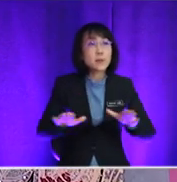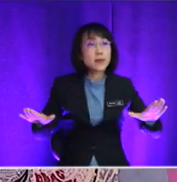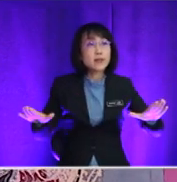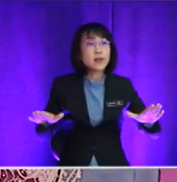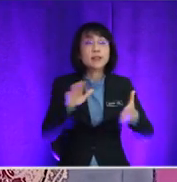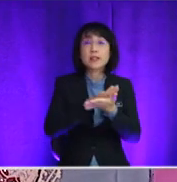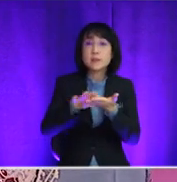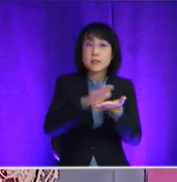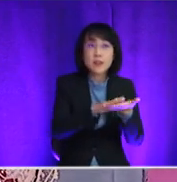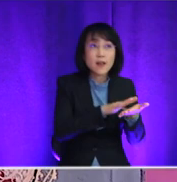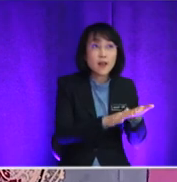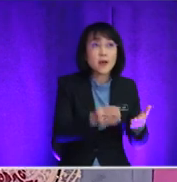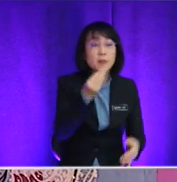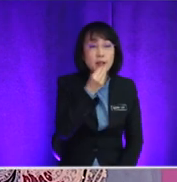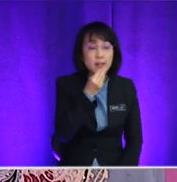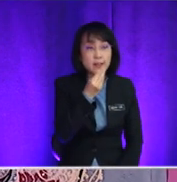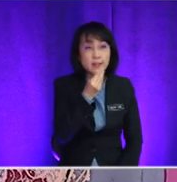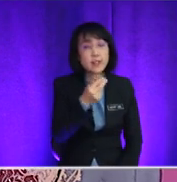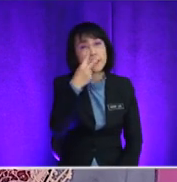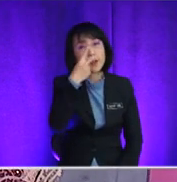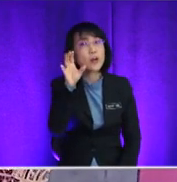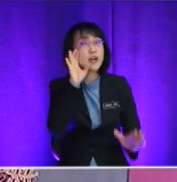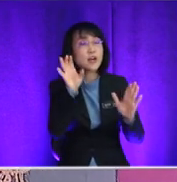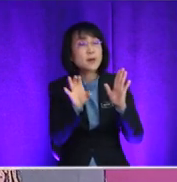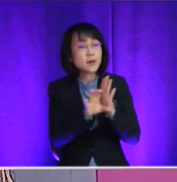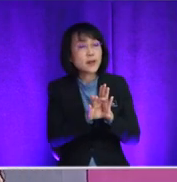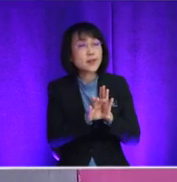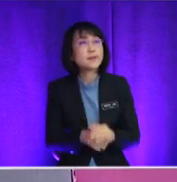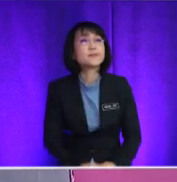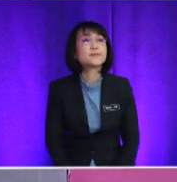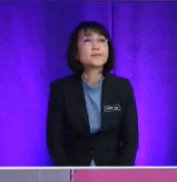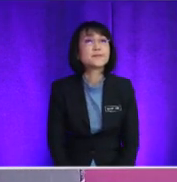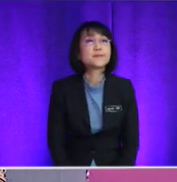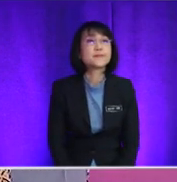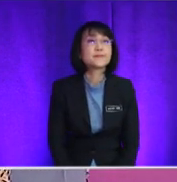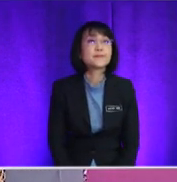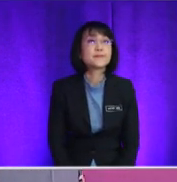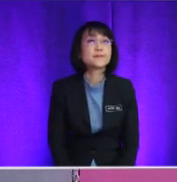Raja diberikan Oke jadi mananya murid